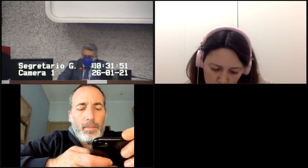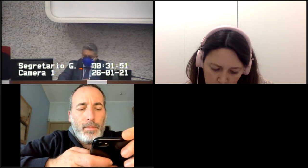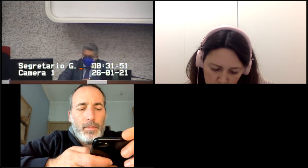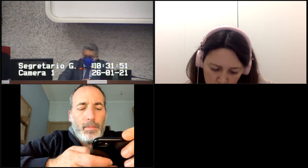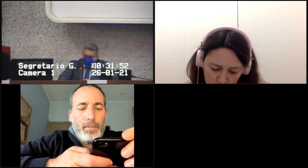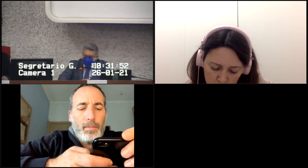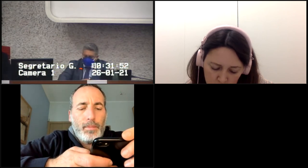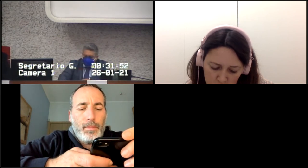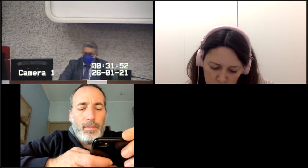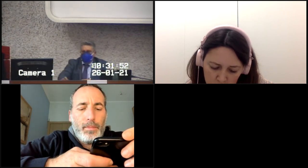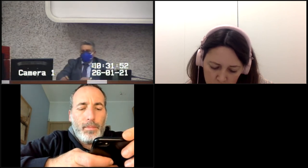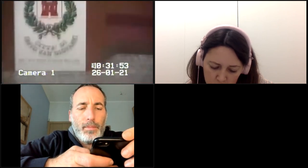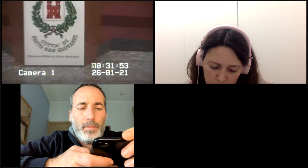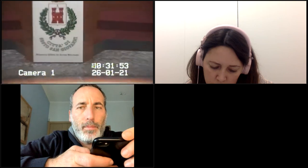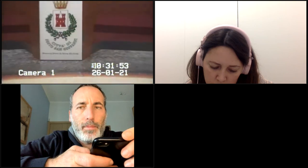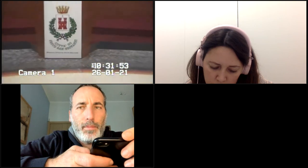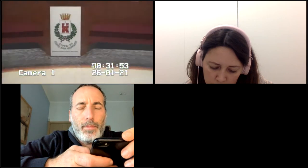approvata.